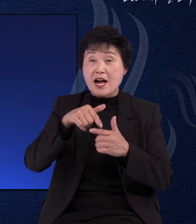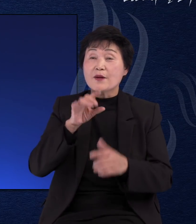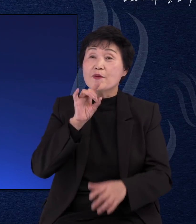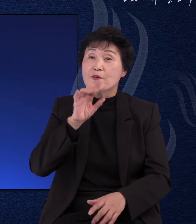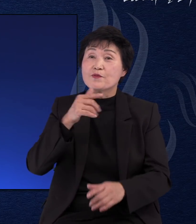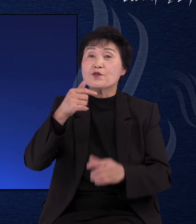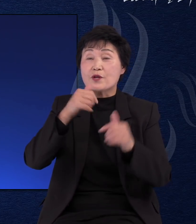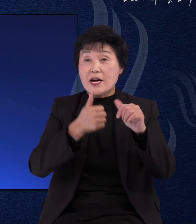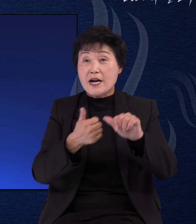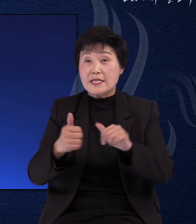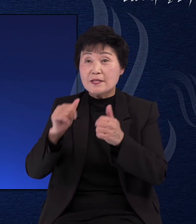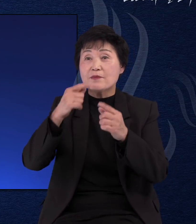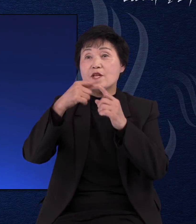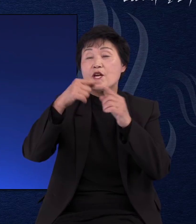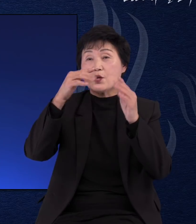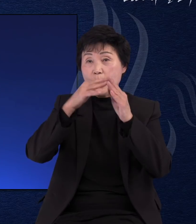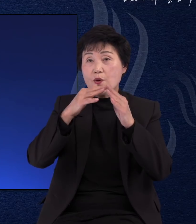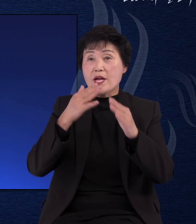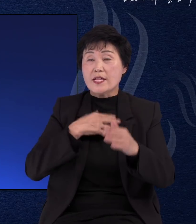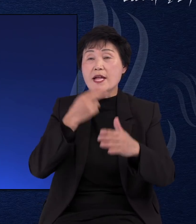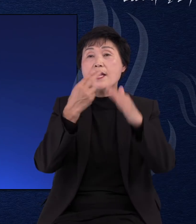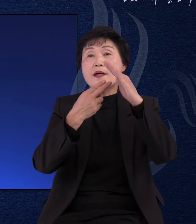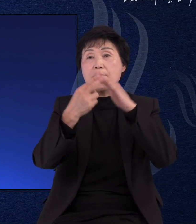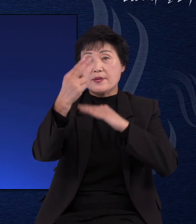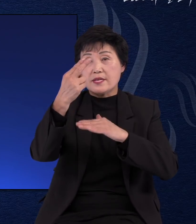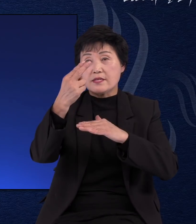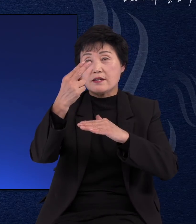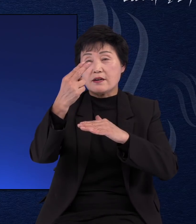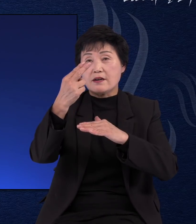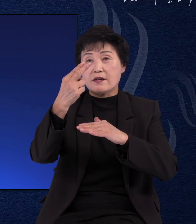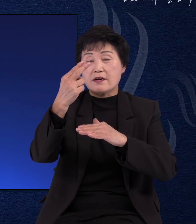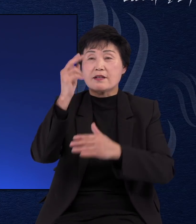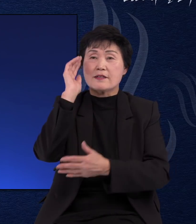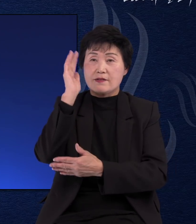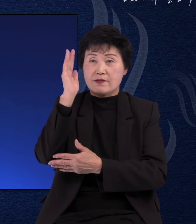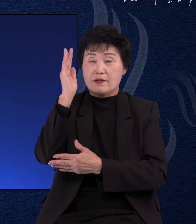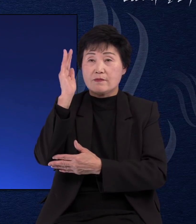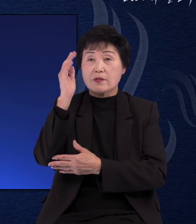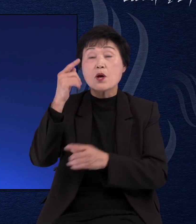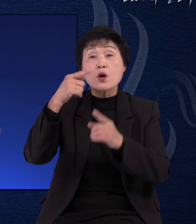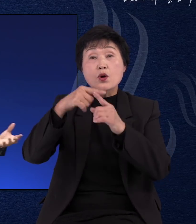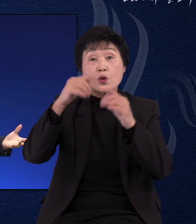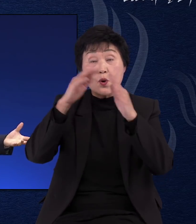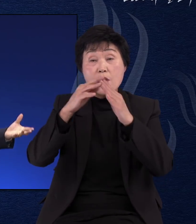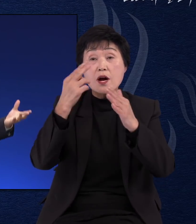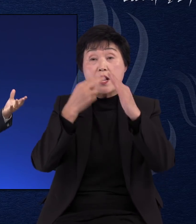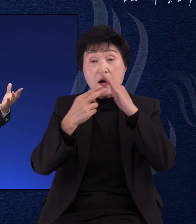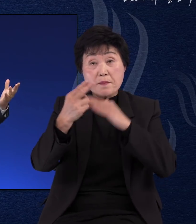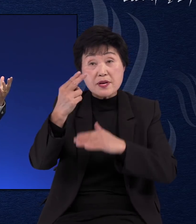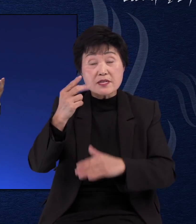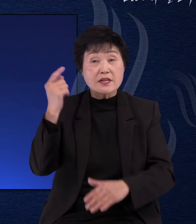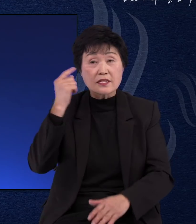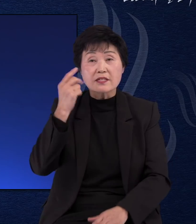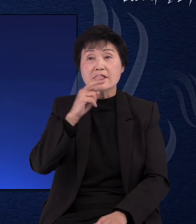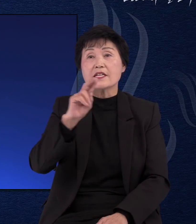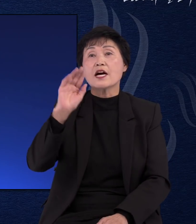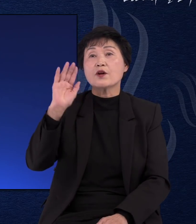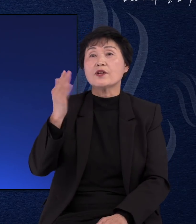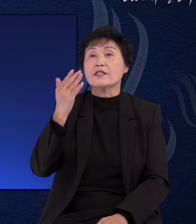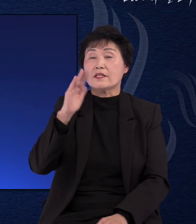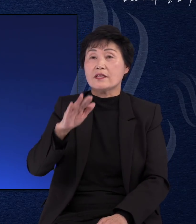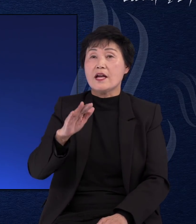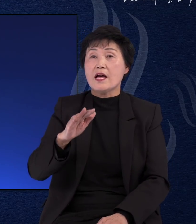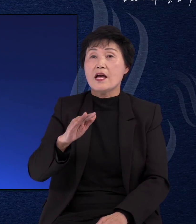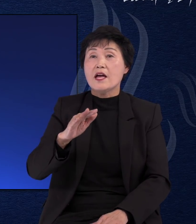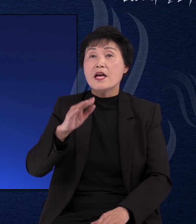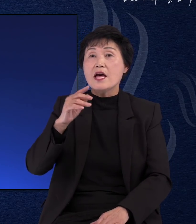비전을 말씀을 드렸습니다. 교회가 이 비전을 받아야 되기 때문에 우리 교회 성도님들이 다 이 비전은 하나님으로부터